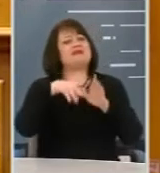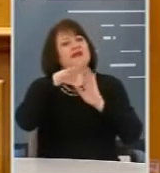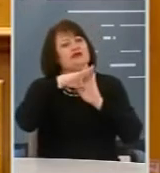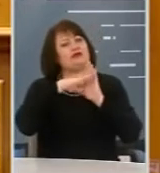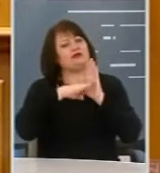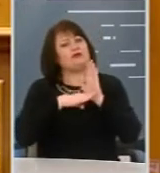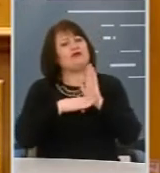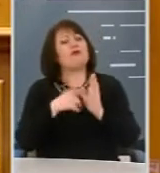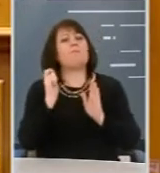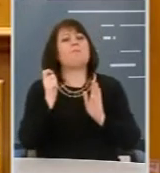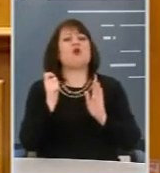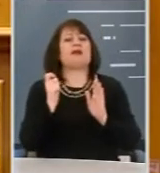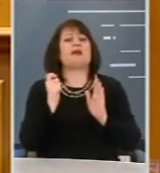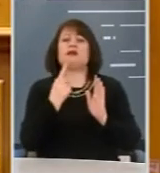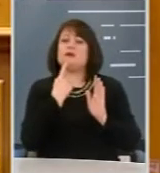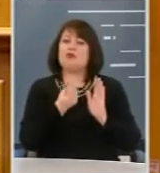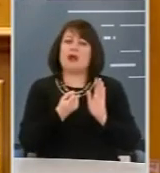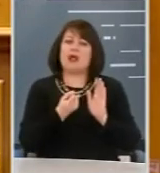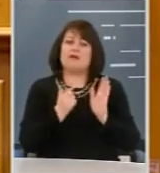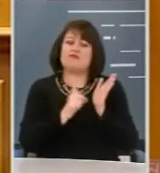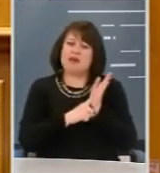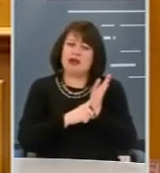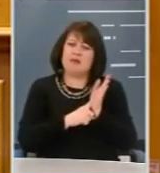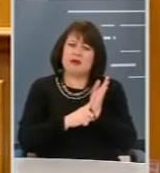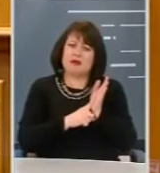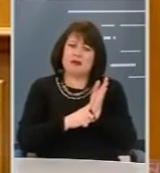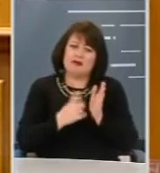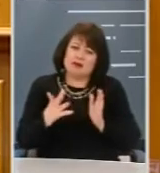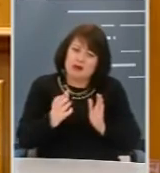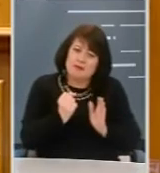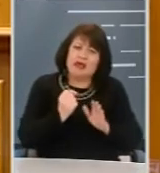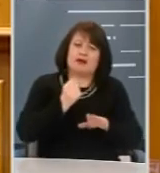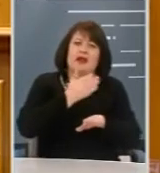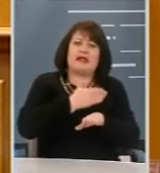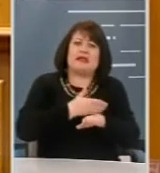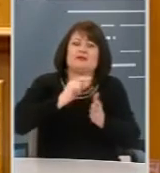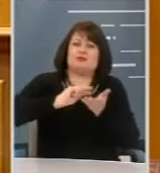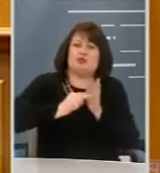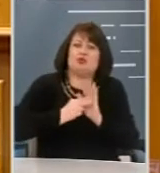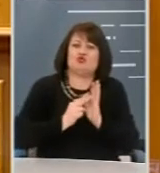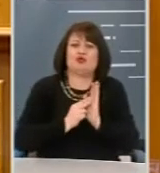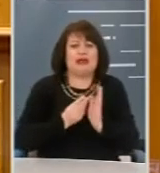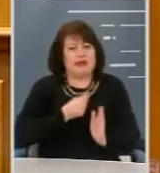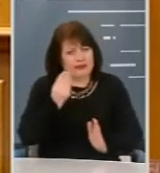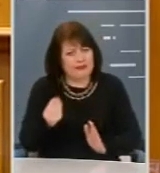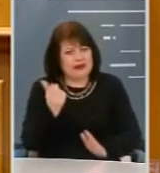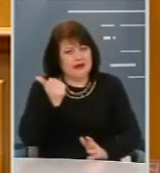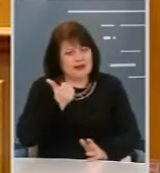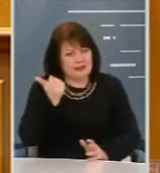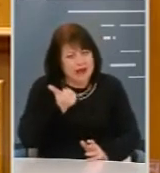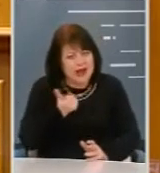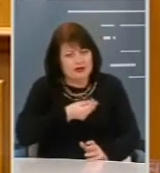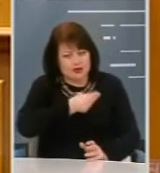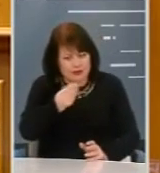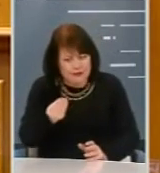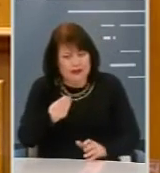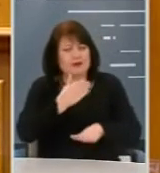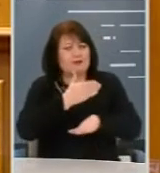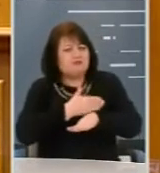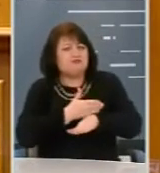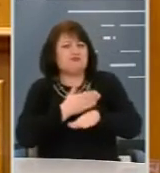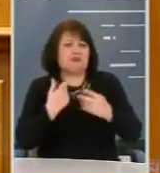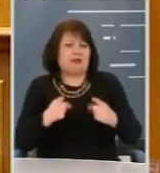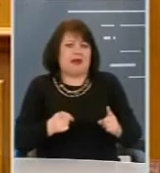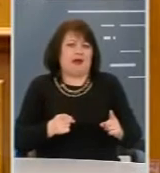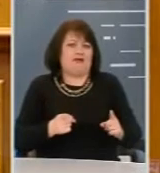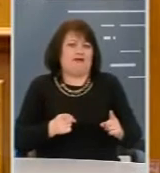πιστοδοτική πολιτική που επιτάσσει ότι η πιστότητα τράπεζα πρέπει να είναι ιδιαίτερα προσεκτική στην περίπτωση παροχής πιστοδοτήσεων προς